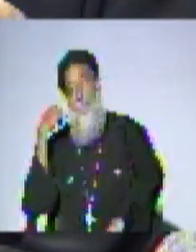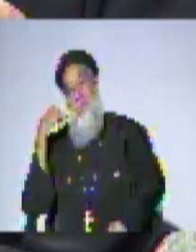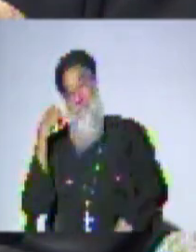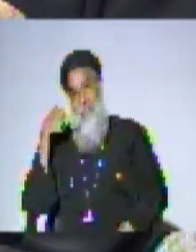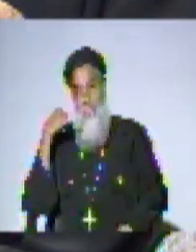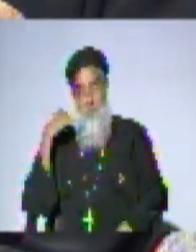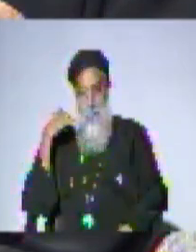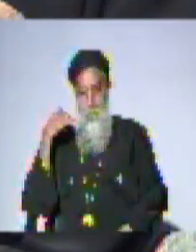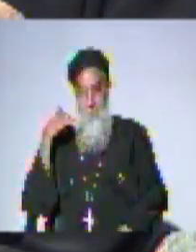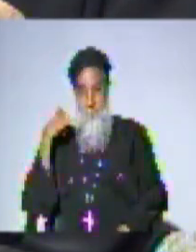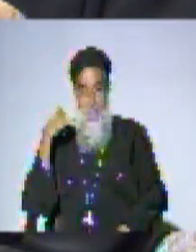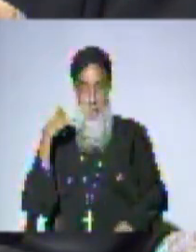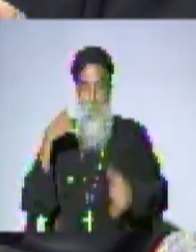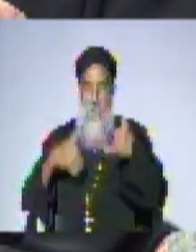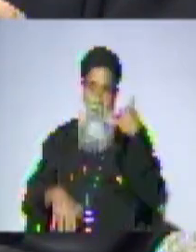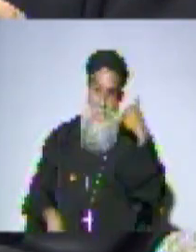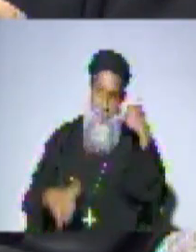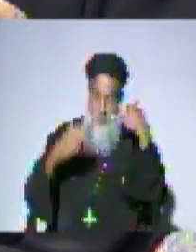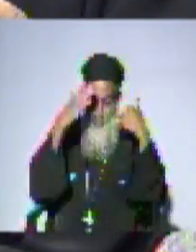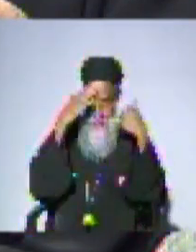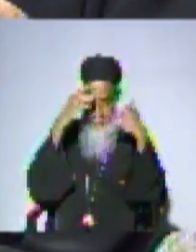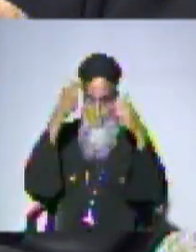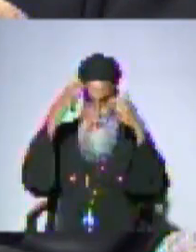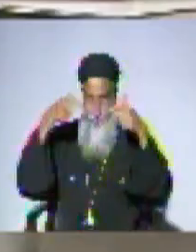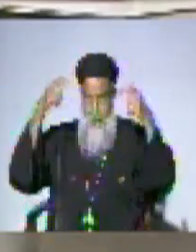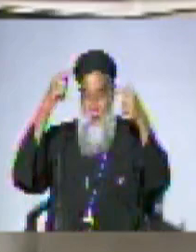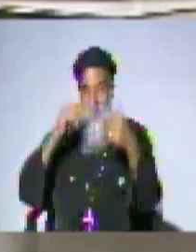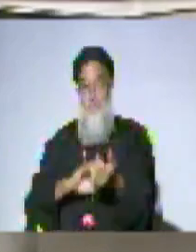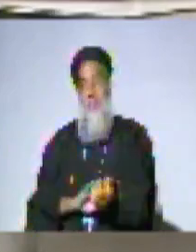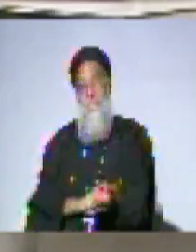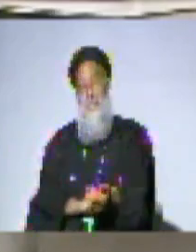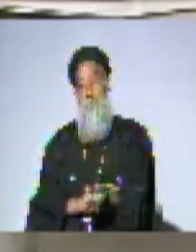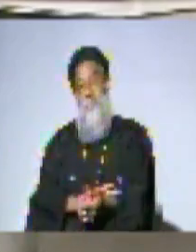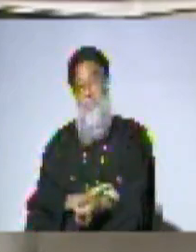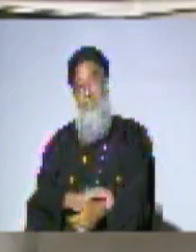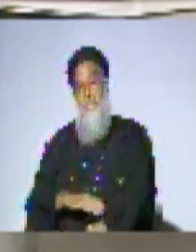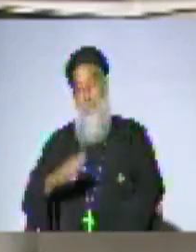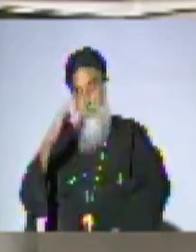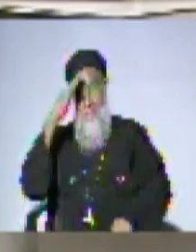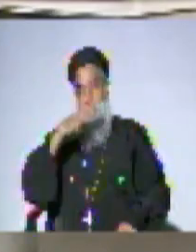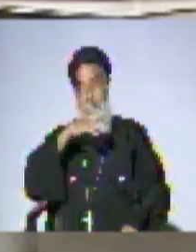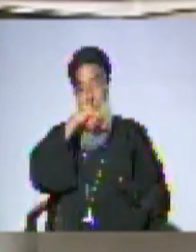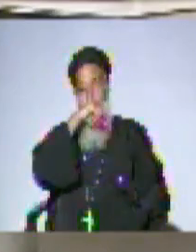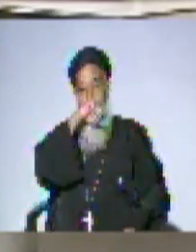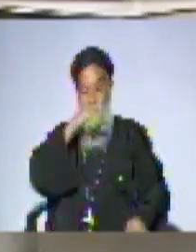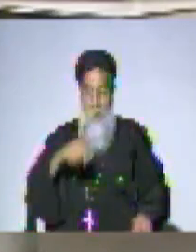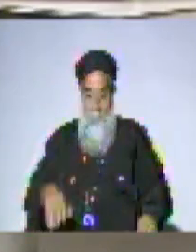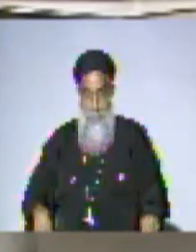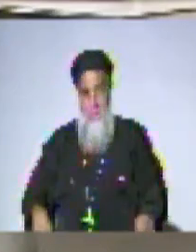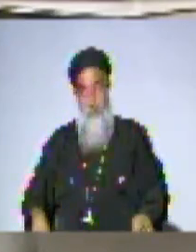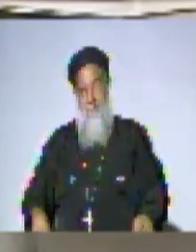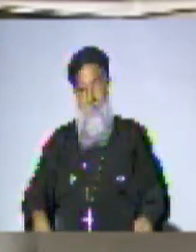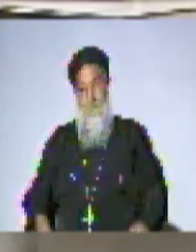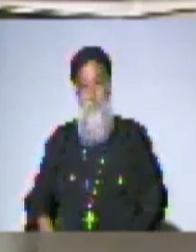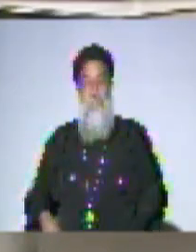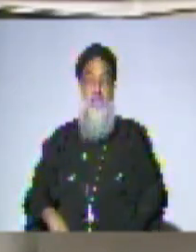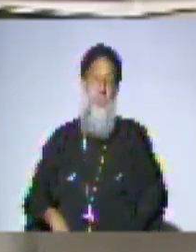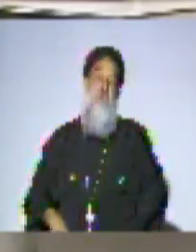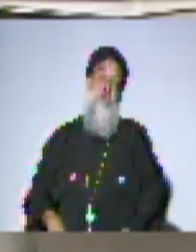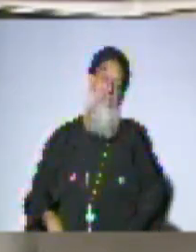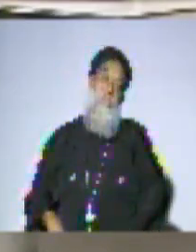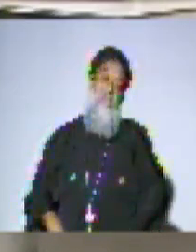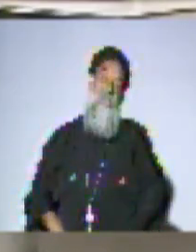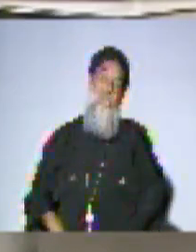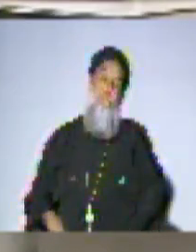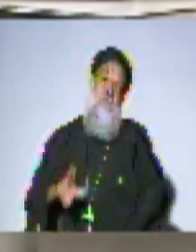ألو. ألو. مساء الخير سيدنا. اهلا وسهلا. الايادي سيدنا. اهلا وسهلا. سلام ونعم. انا